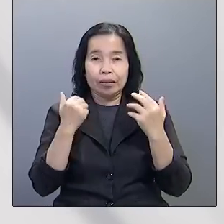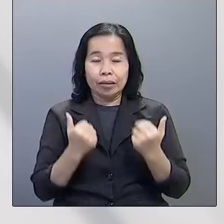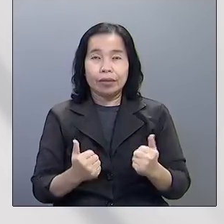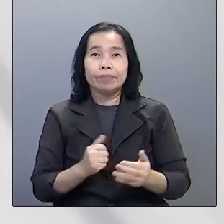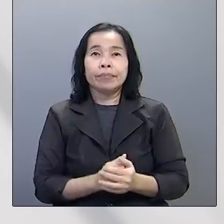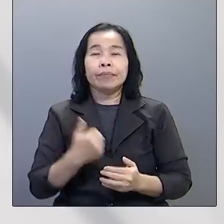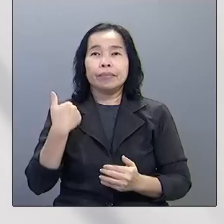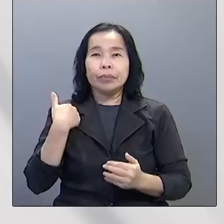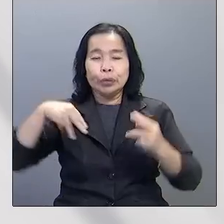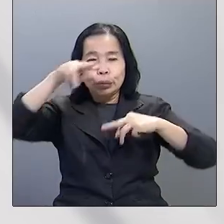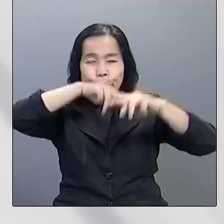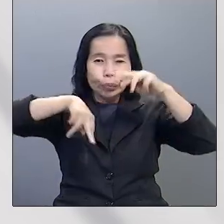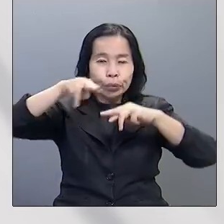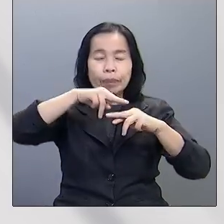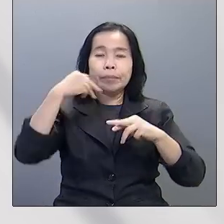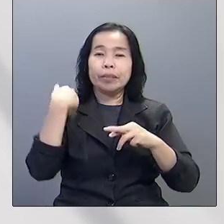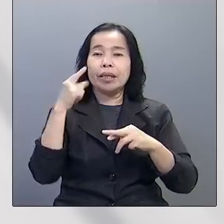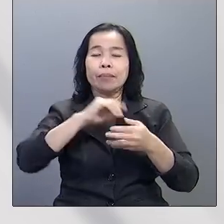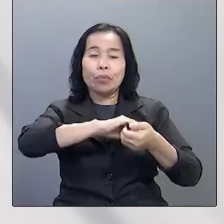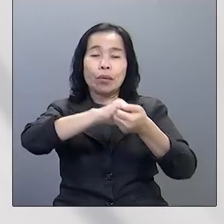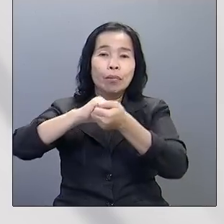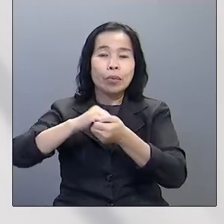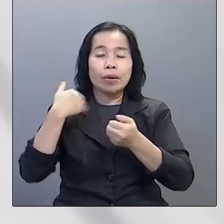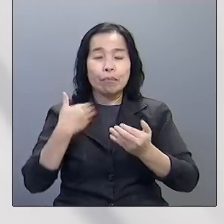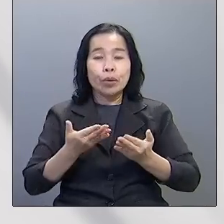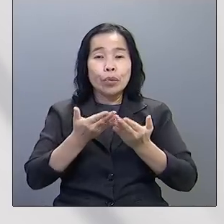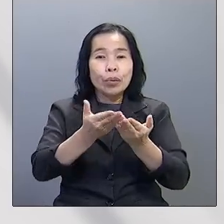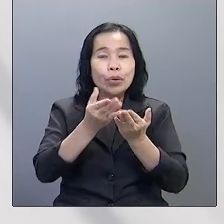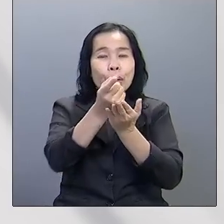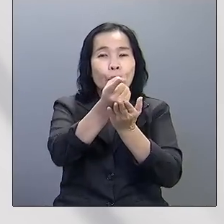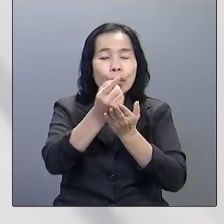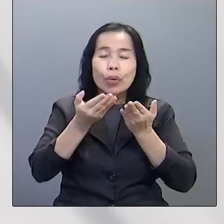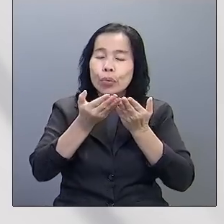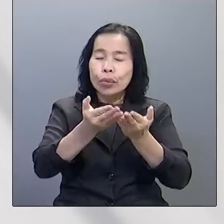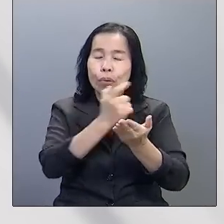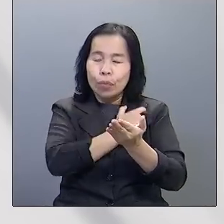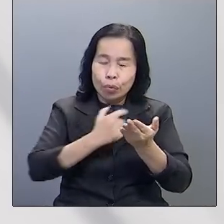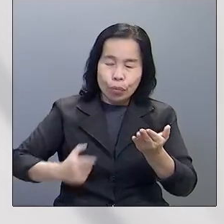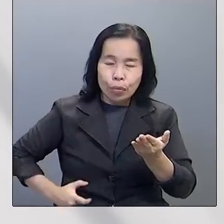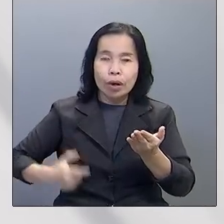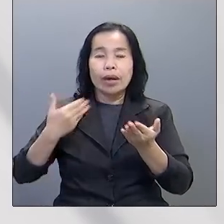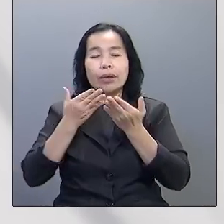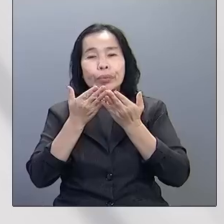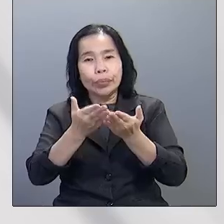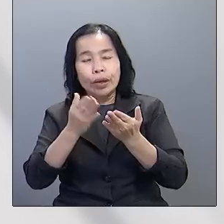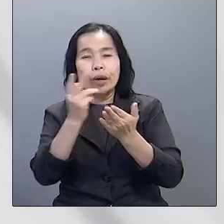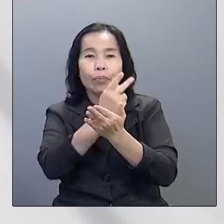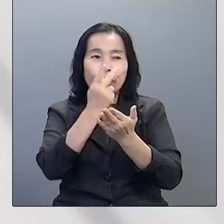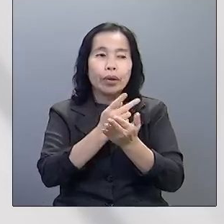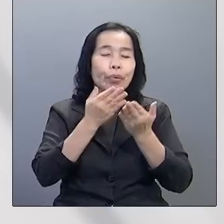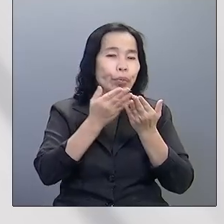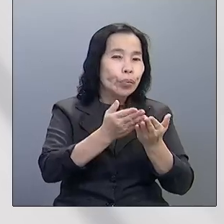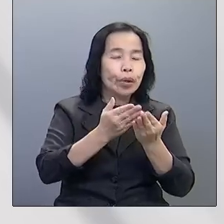ก็มีการระดมสรรพกำลังค่ะตอนนี้มีเรือหลวงกระบุรีเรือหลวงภูมิพลเรือหลวงทะเลสวน